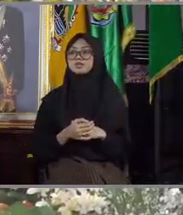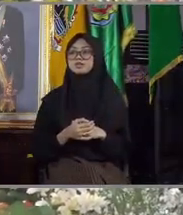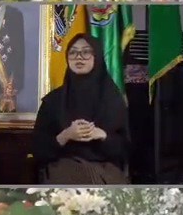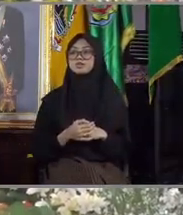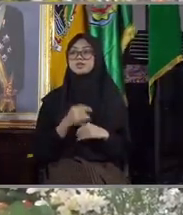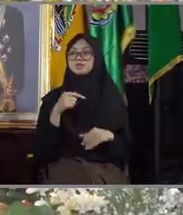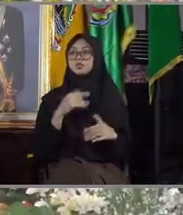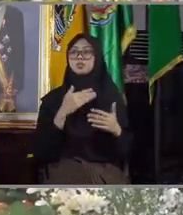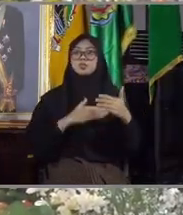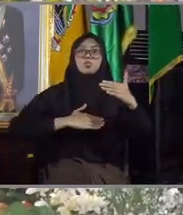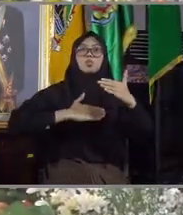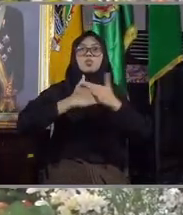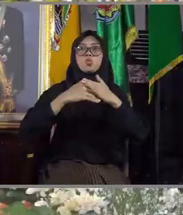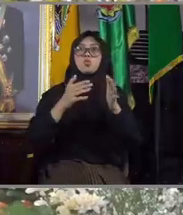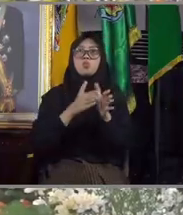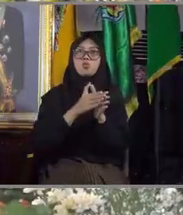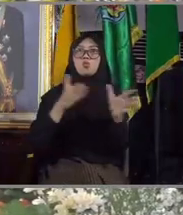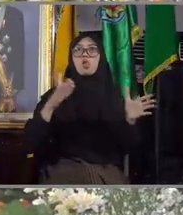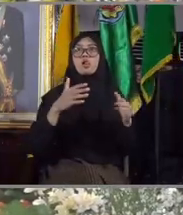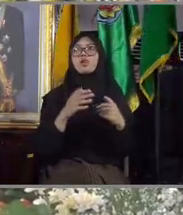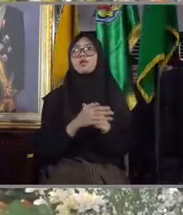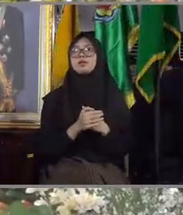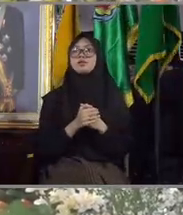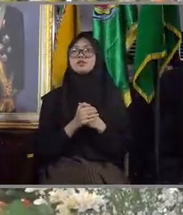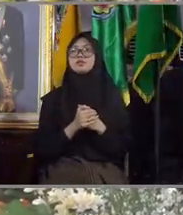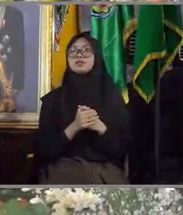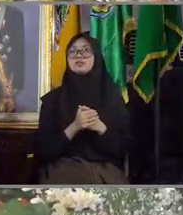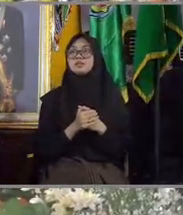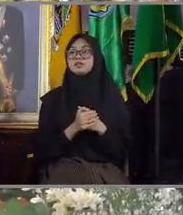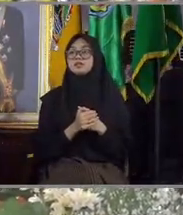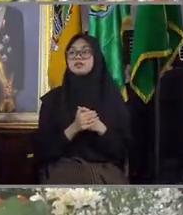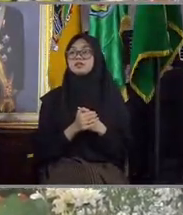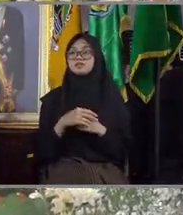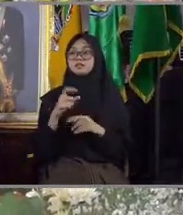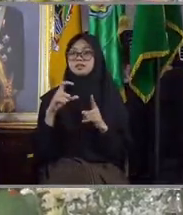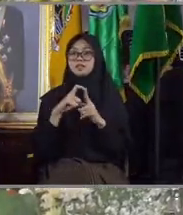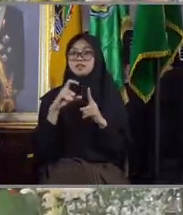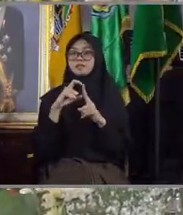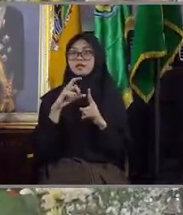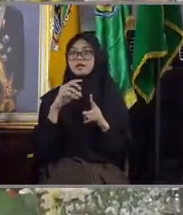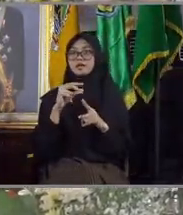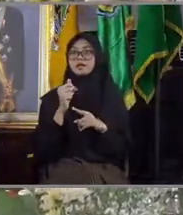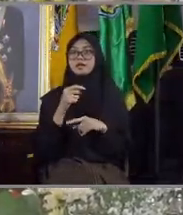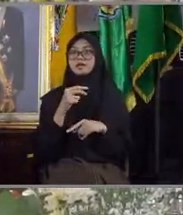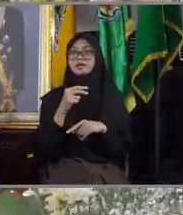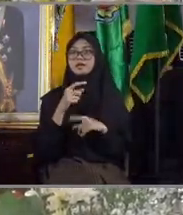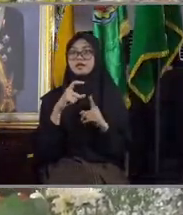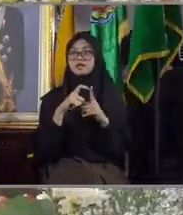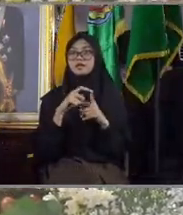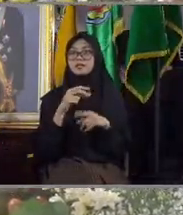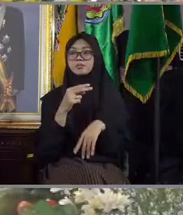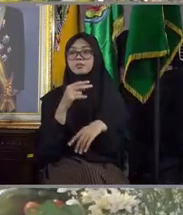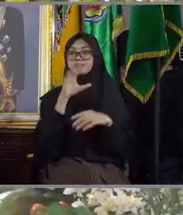komplit timnya. Lalu teman-teman dari DPRD Provinsi boleh berdiri semua.